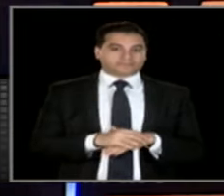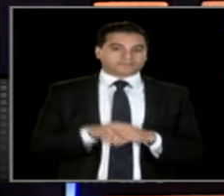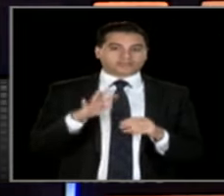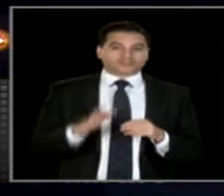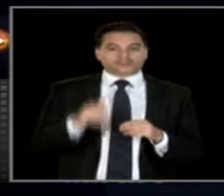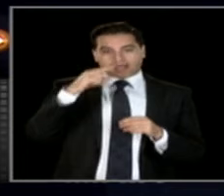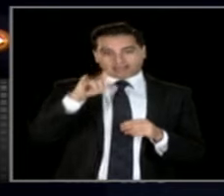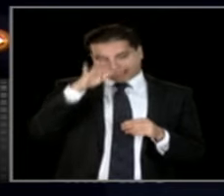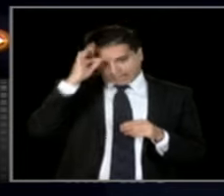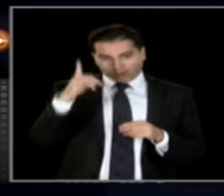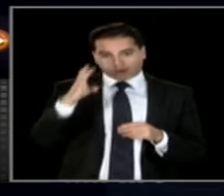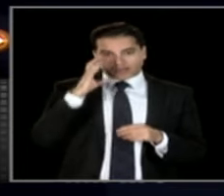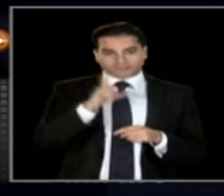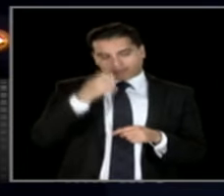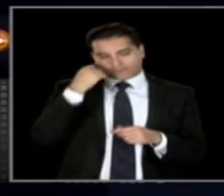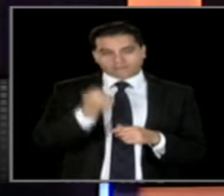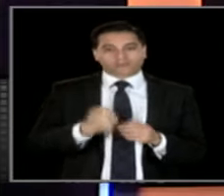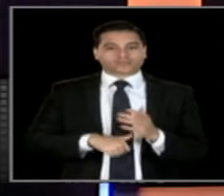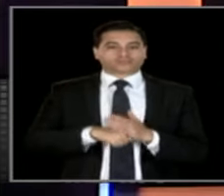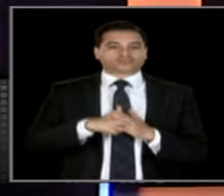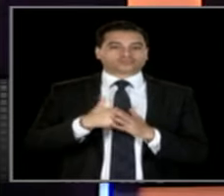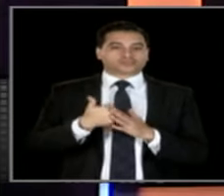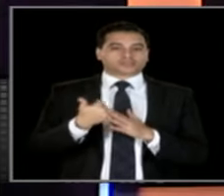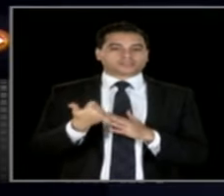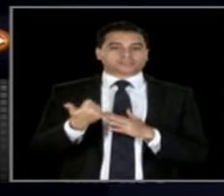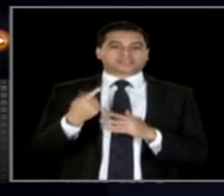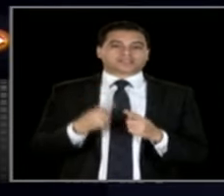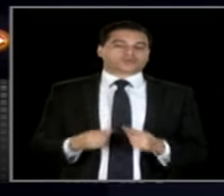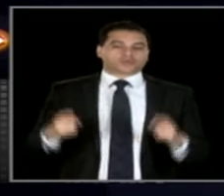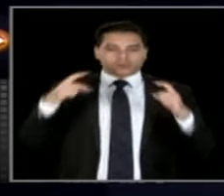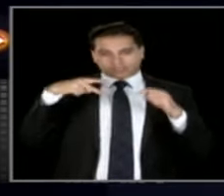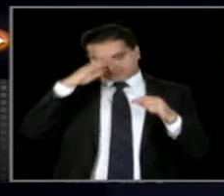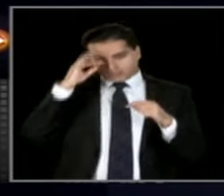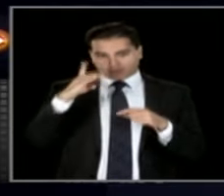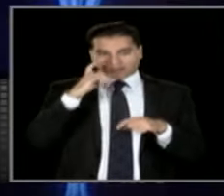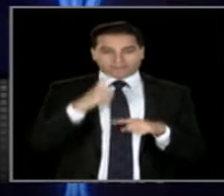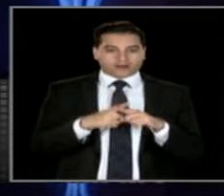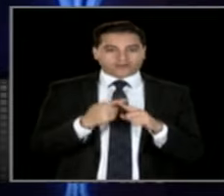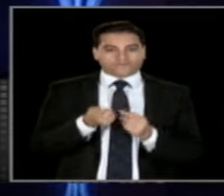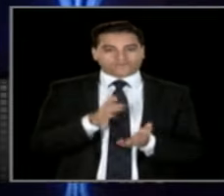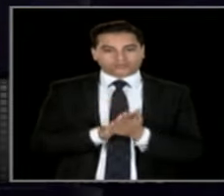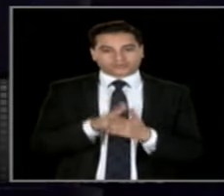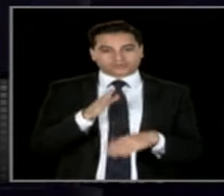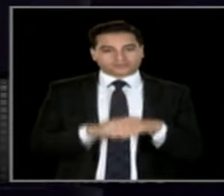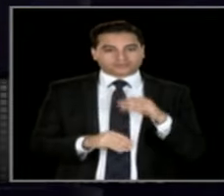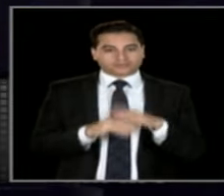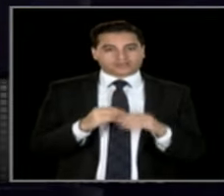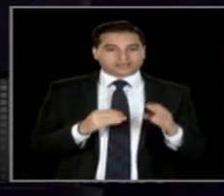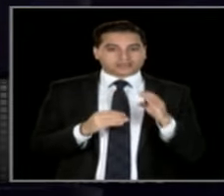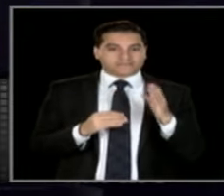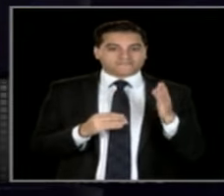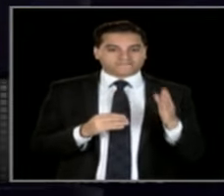شادي، لو إجابتك صح ألف مبروك إلى دور الثمانية، لو إجابتك غلط جامعة حورس عندكم